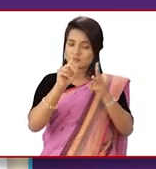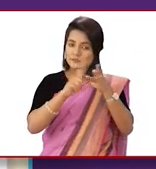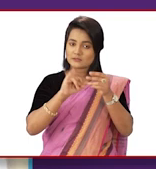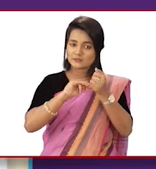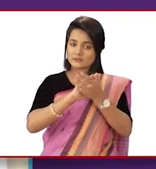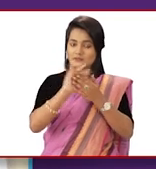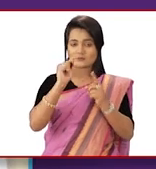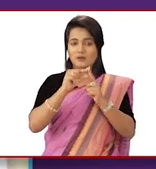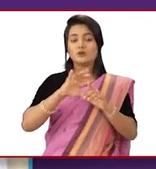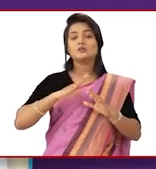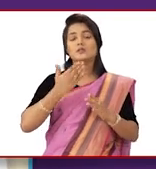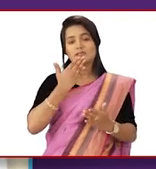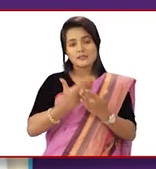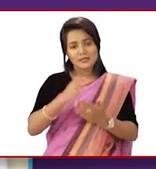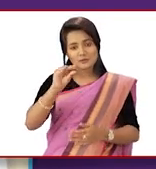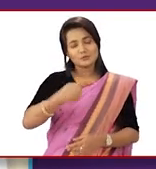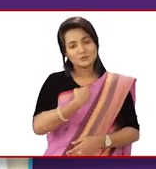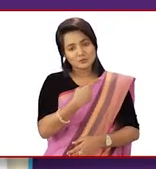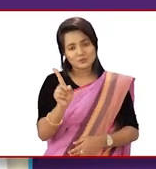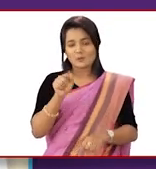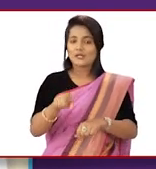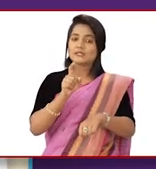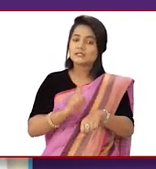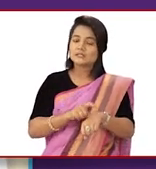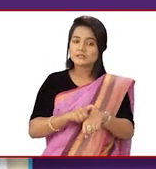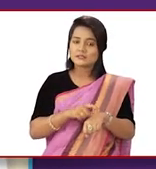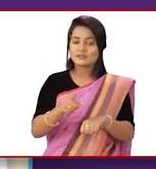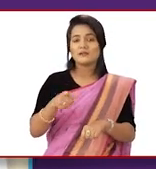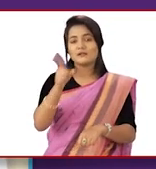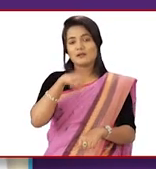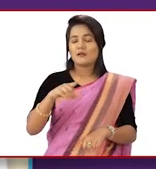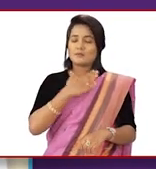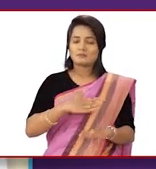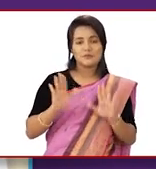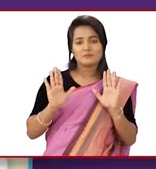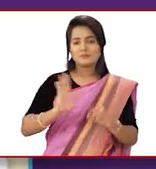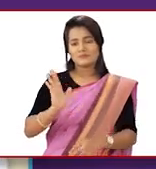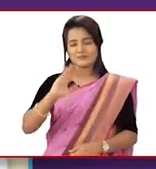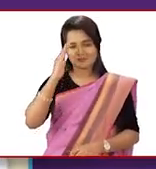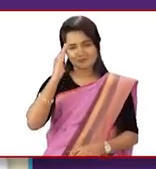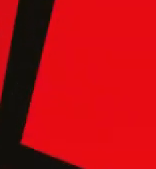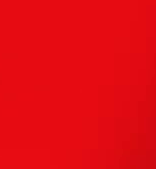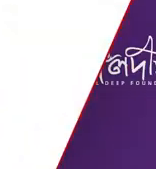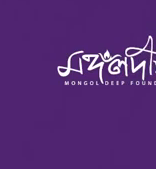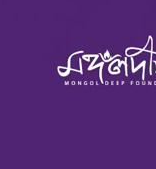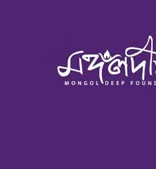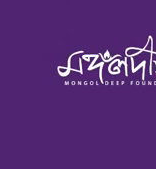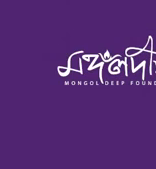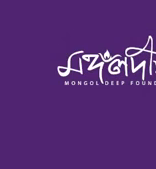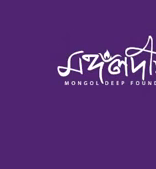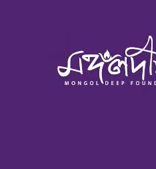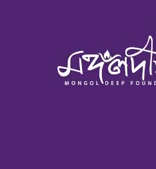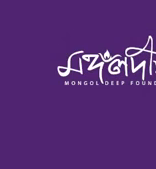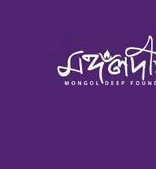women. Thank you everyone for this time, and take care. Have a great day. Bye-bye.